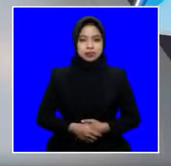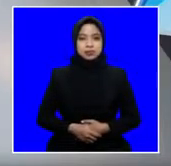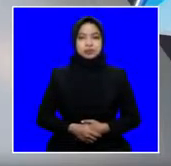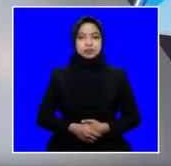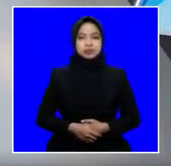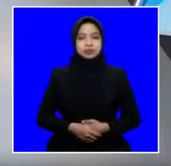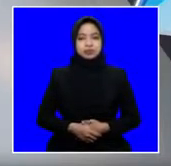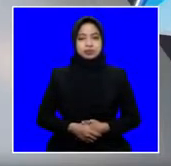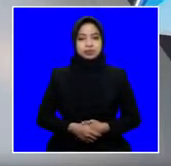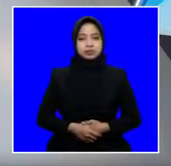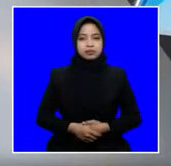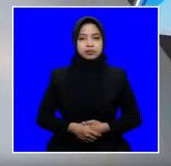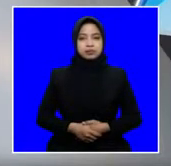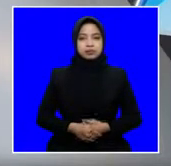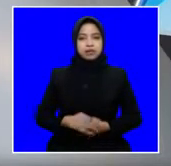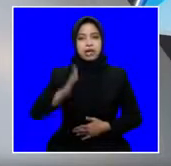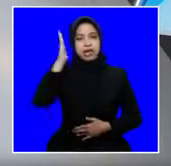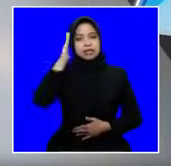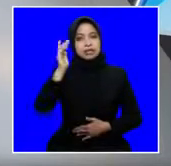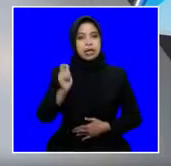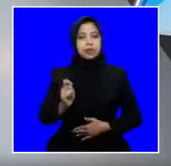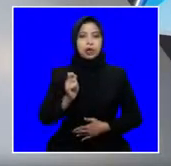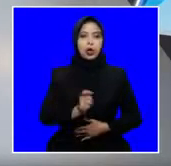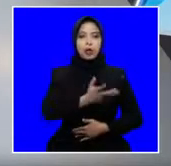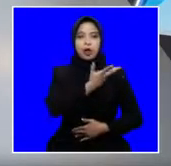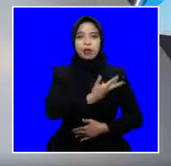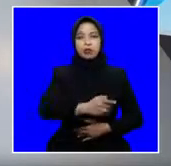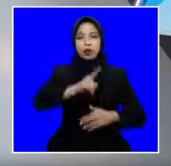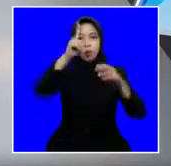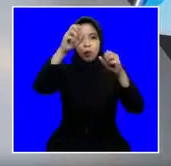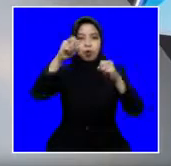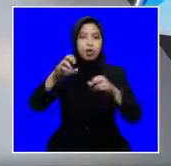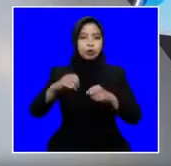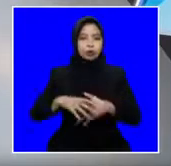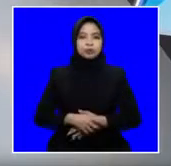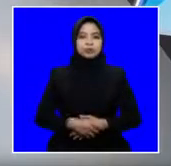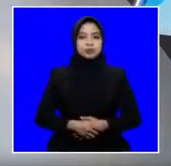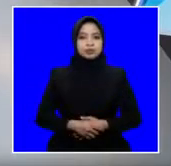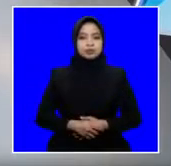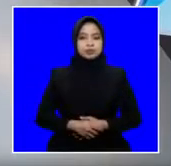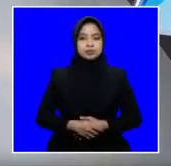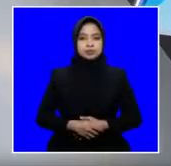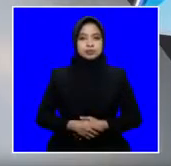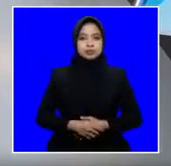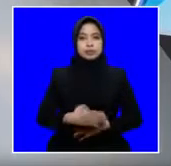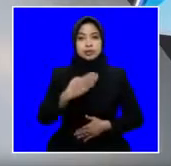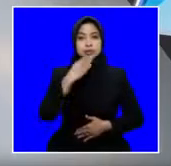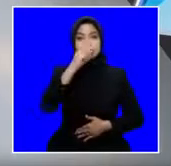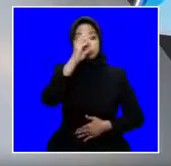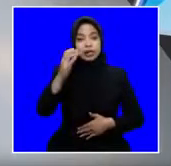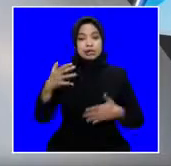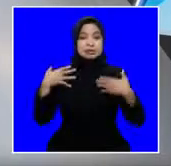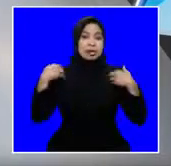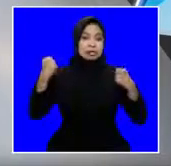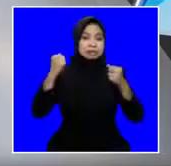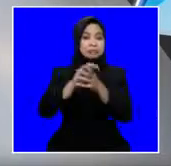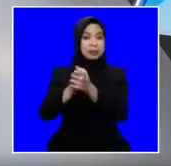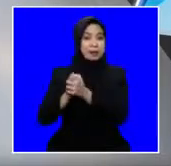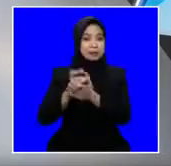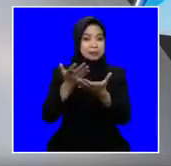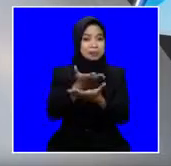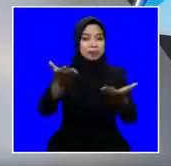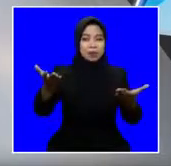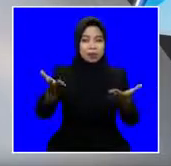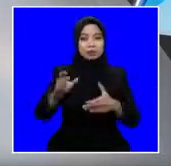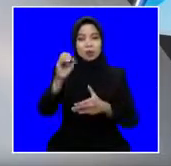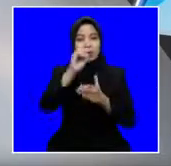kasih. Bismillahirrahmanirrahim. Assalamualaikum warahmatullahi wabarakatuh. Waalaikumsalam. Selamat sore, salam sehat, salam sejahtera bagi kita semua,